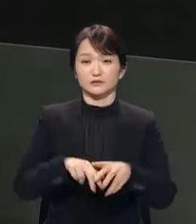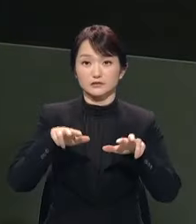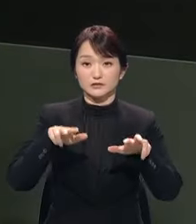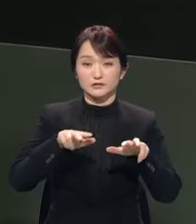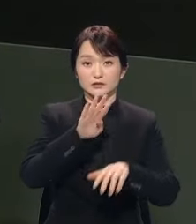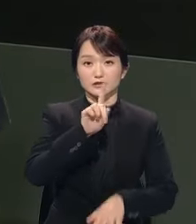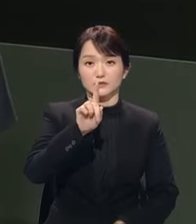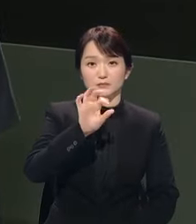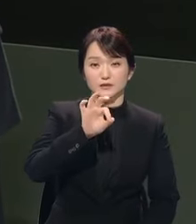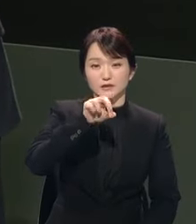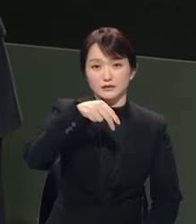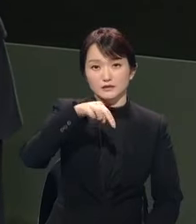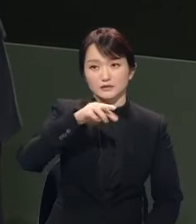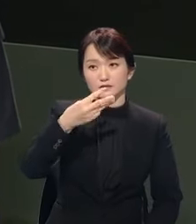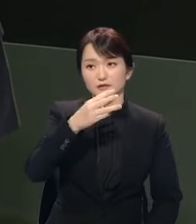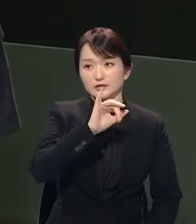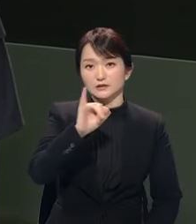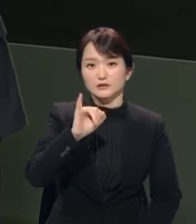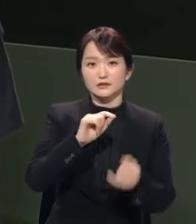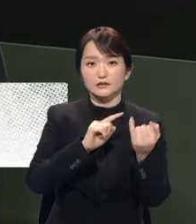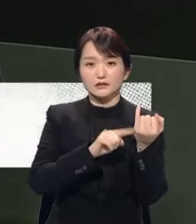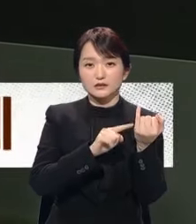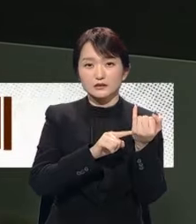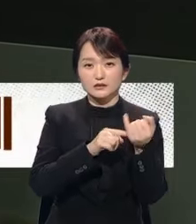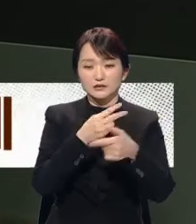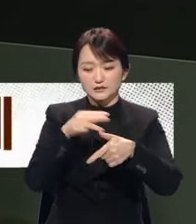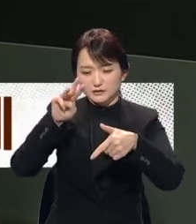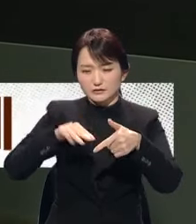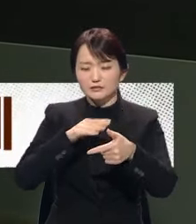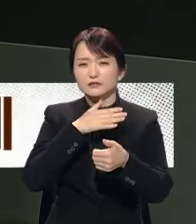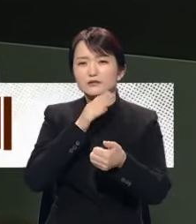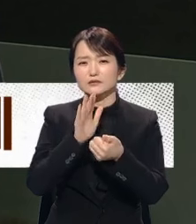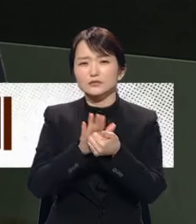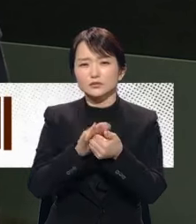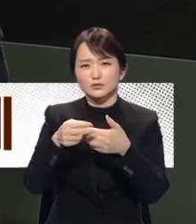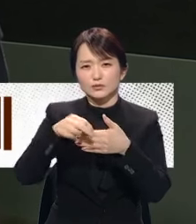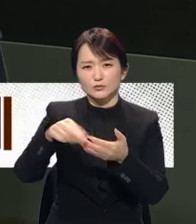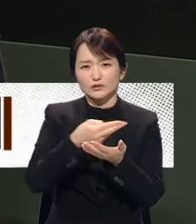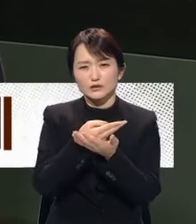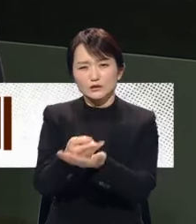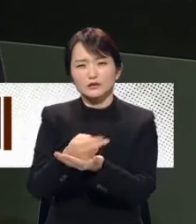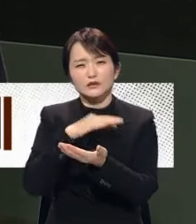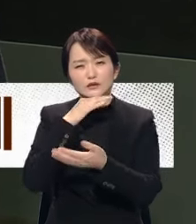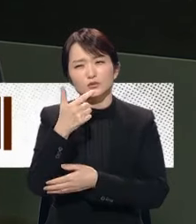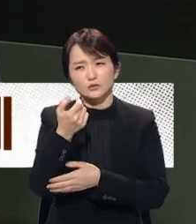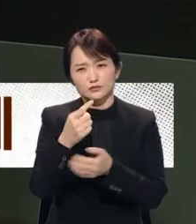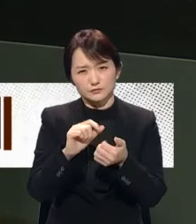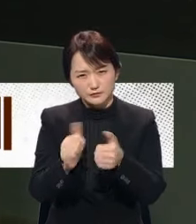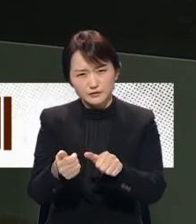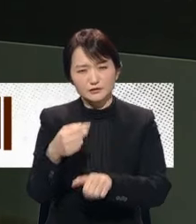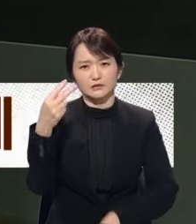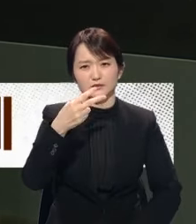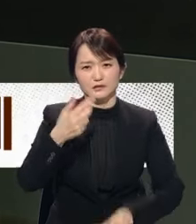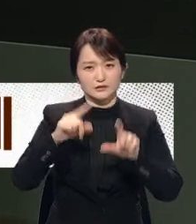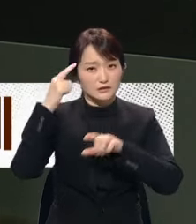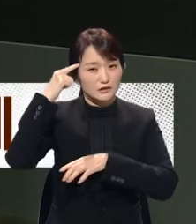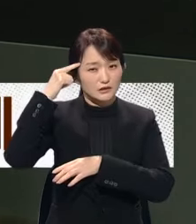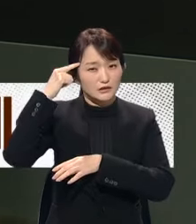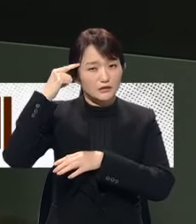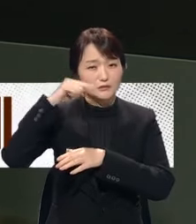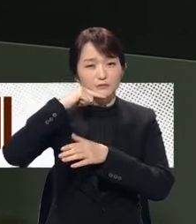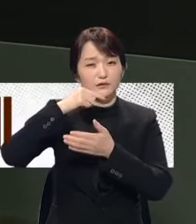오늘 오전 인천의 한 요양병원에서 향년 61살을 일기로 별세했다고 합니다. 2007년 뇌경색으로 쓰러진 이후에